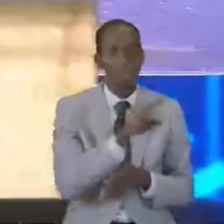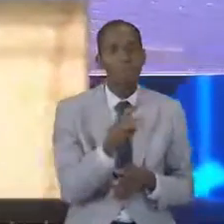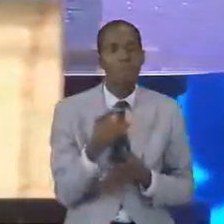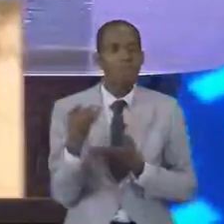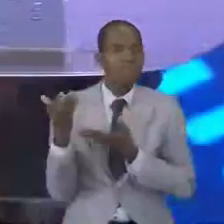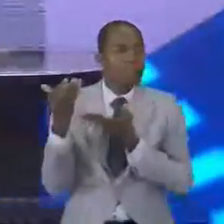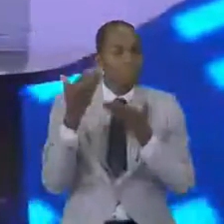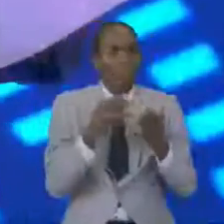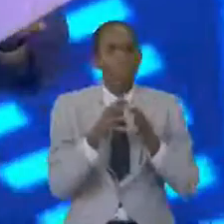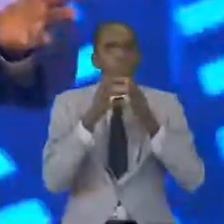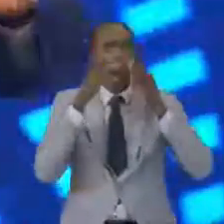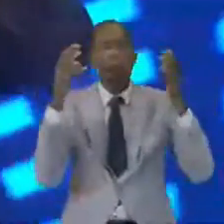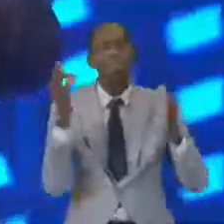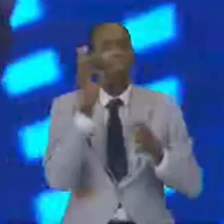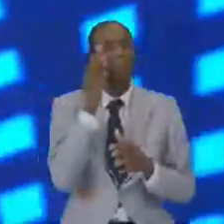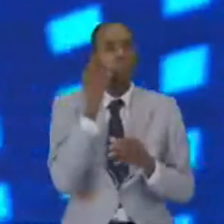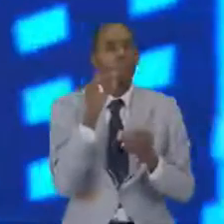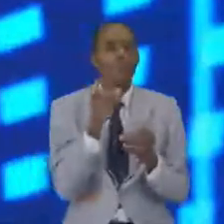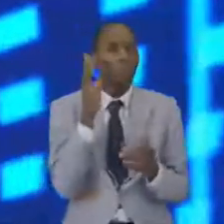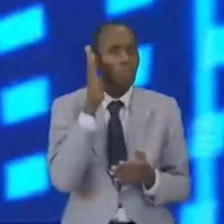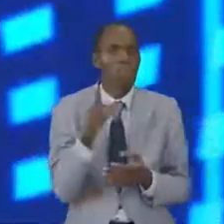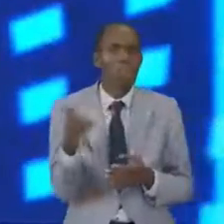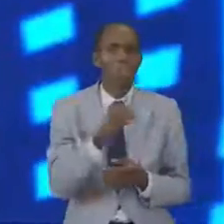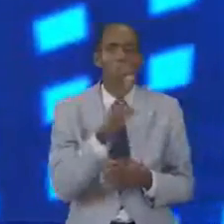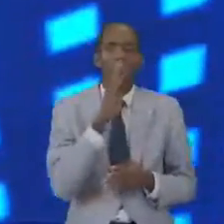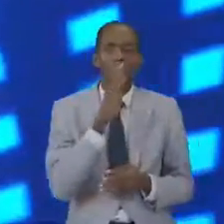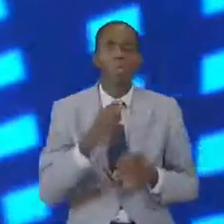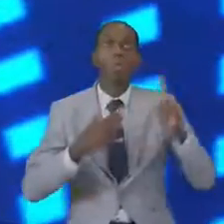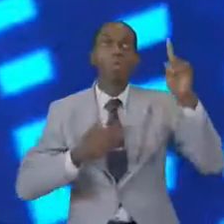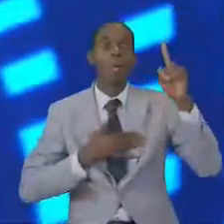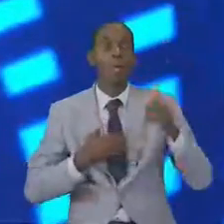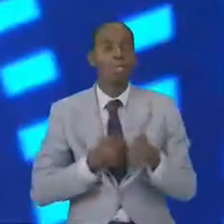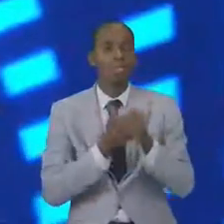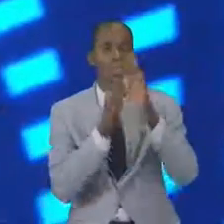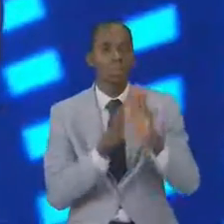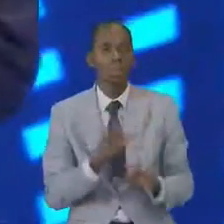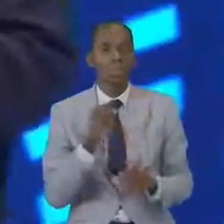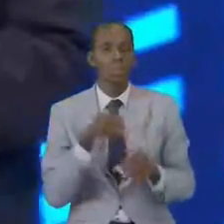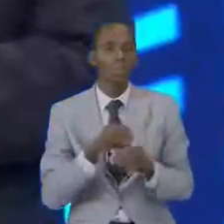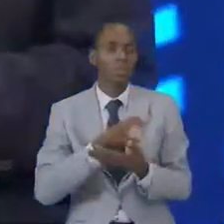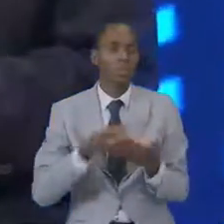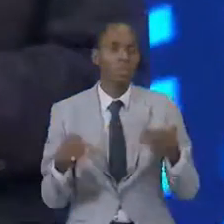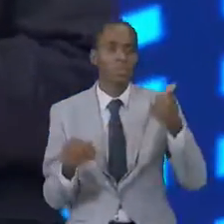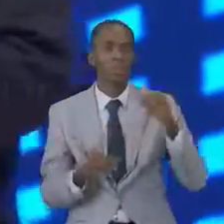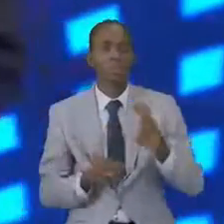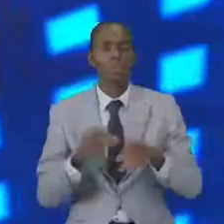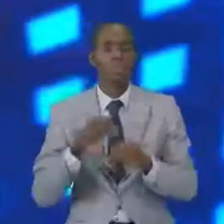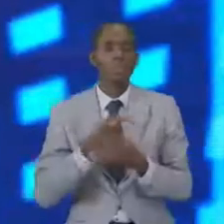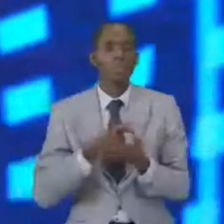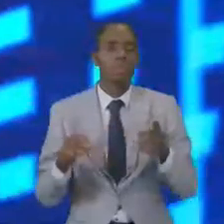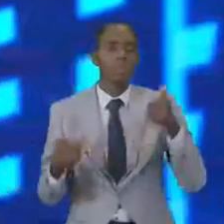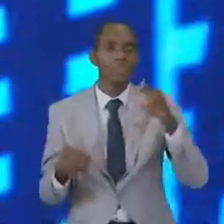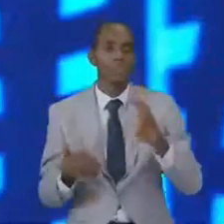et que vous serez mais disciples verser 16 dans le verset 16